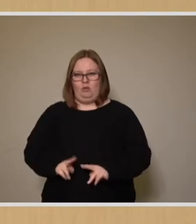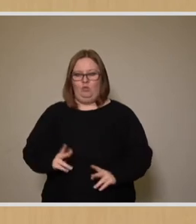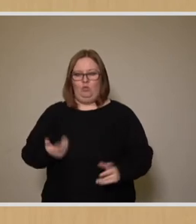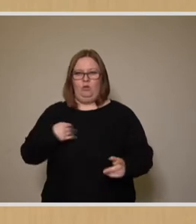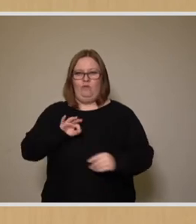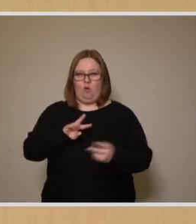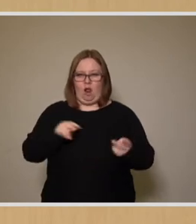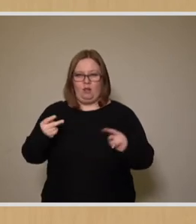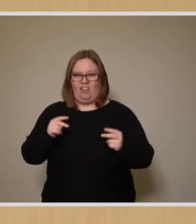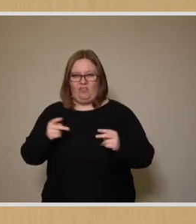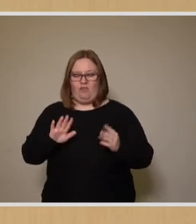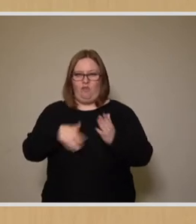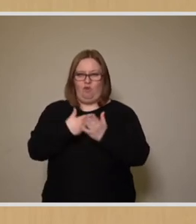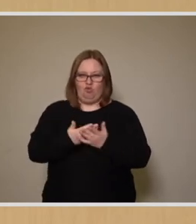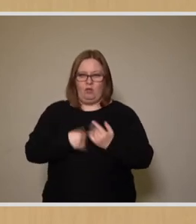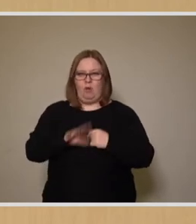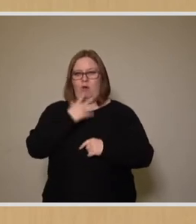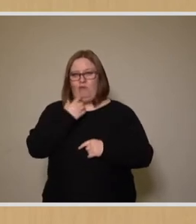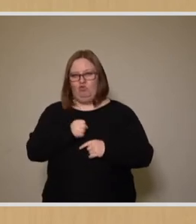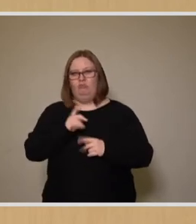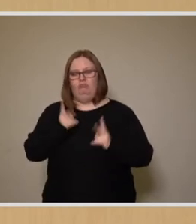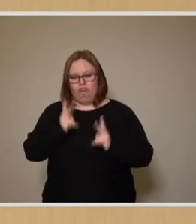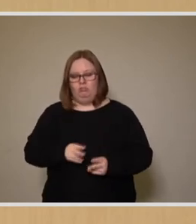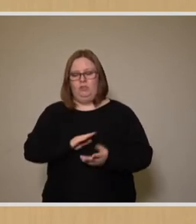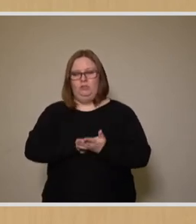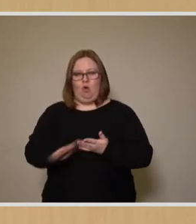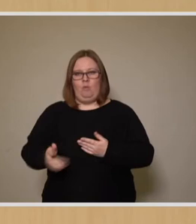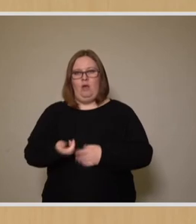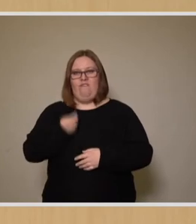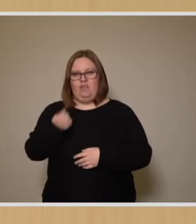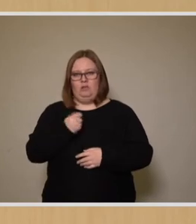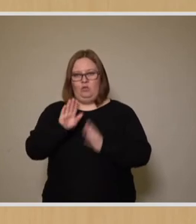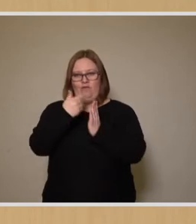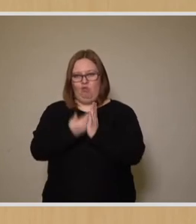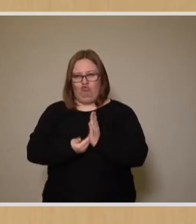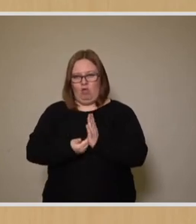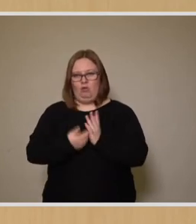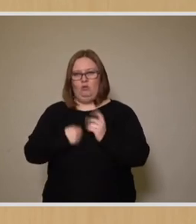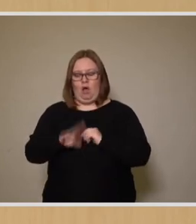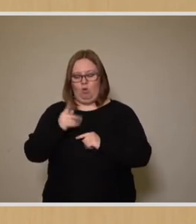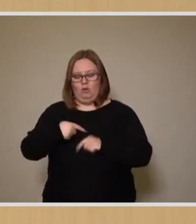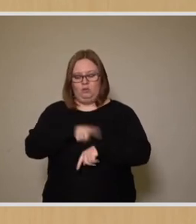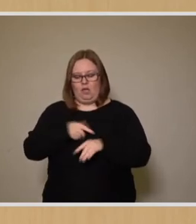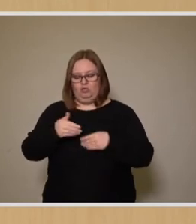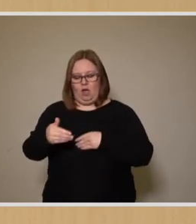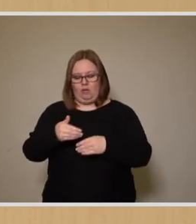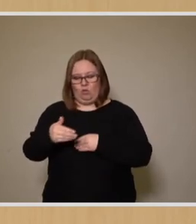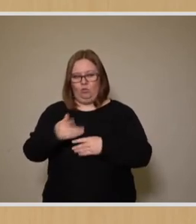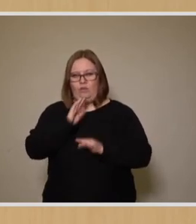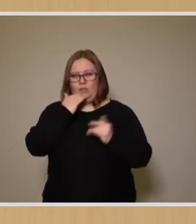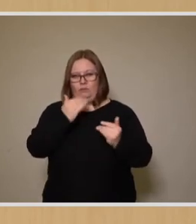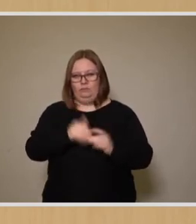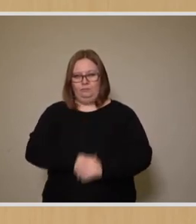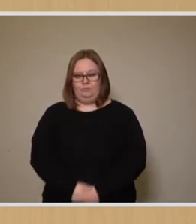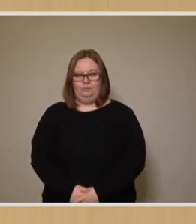Für alternative Vorschläge erwarten wir allerdings seriöse Finanzierungsvorschläge und klare Aussagen zur zeitlichen Einordnung der Umsetzung. Danke.